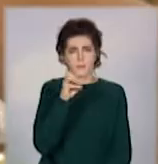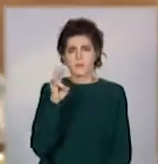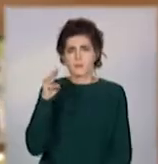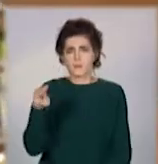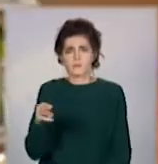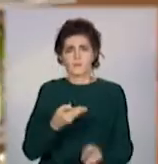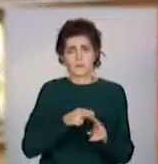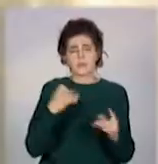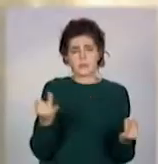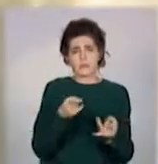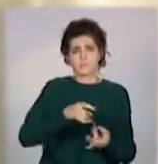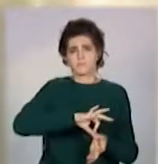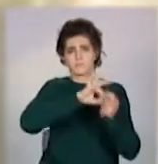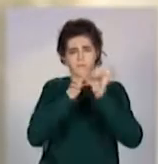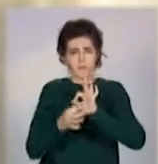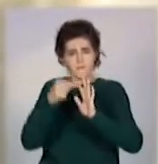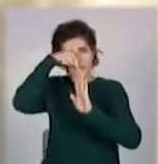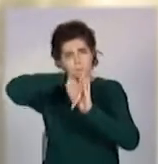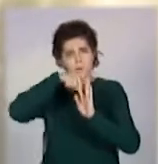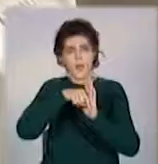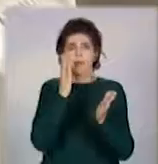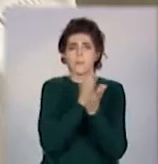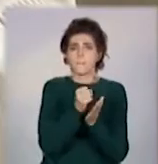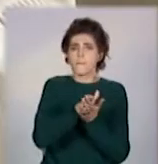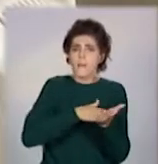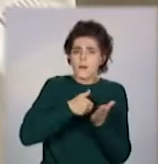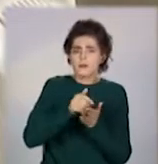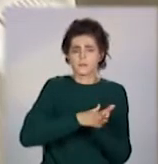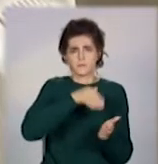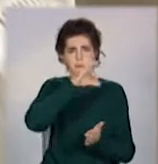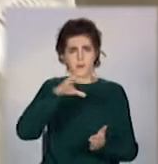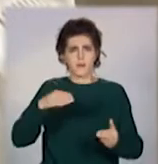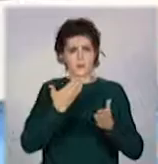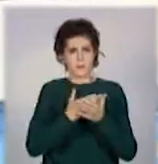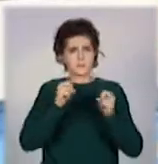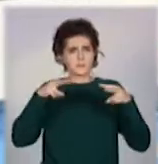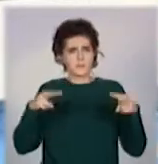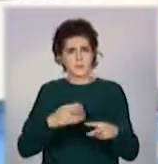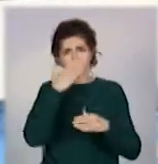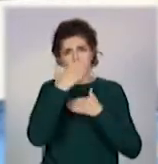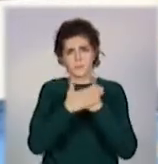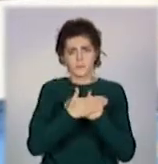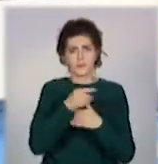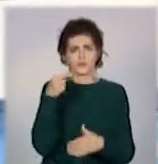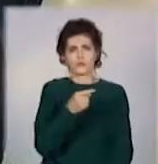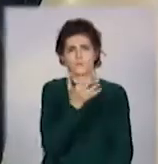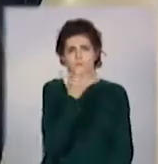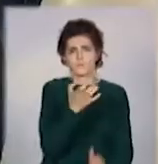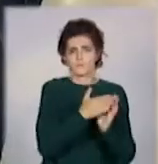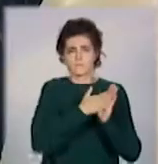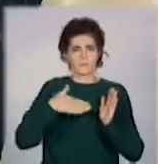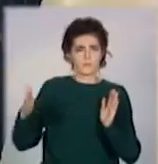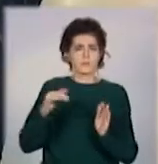більш делікатний до повітря. Також є масляні радіатори, та вони нині не в тренді. Середня вартість обігрівача – 1500,